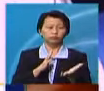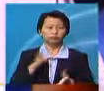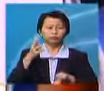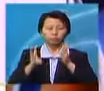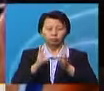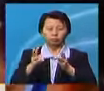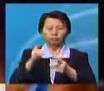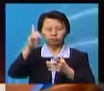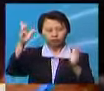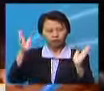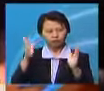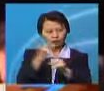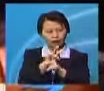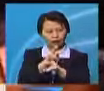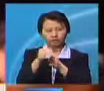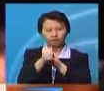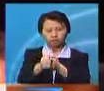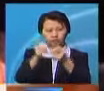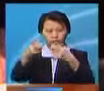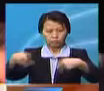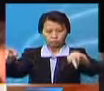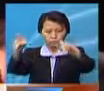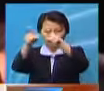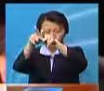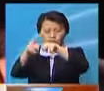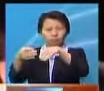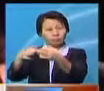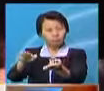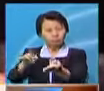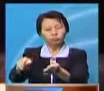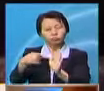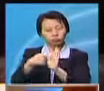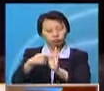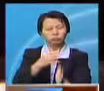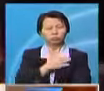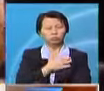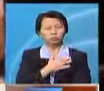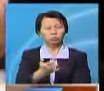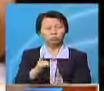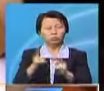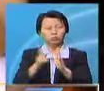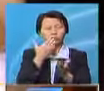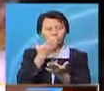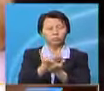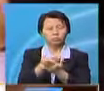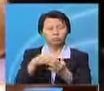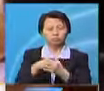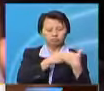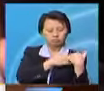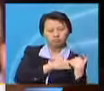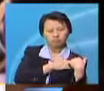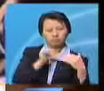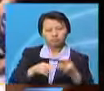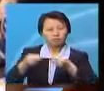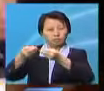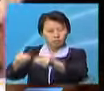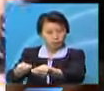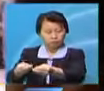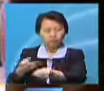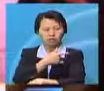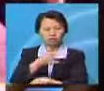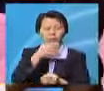Biarpun baru sepenggal menerajui Kuala Kangsar, Allahyarham telah menunjukkan komitmen yang amat tinggi dalam memikul amanah yang